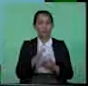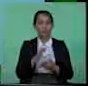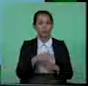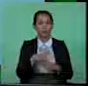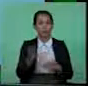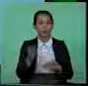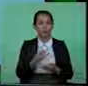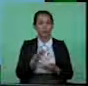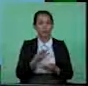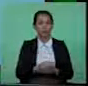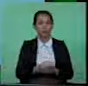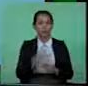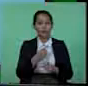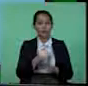barobar